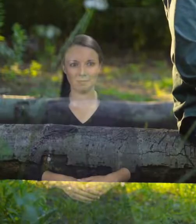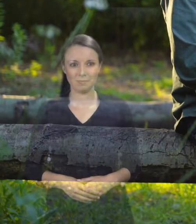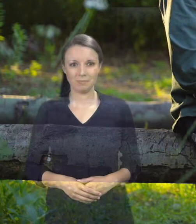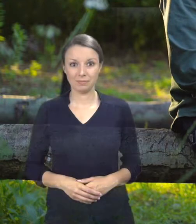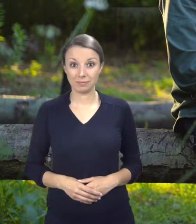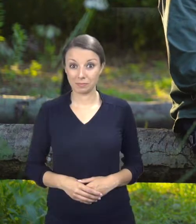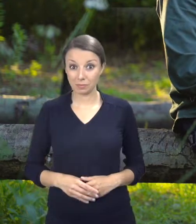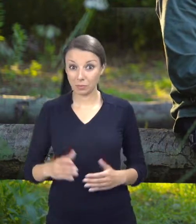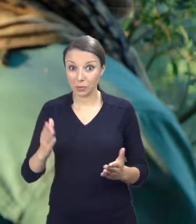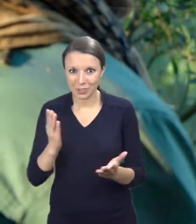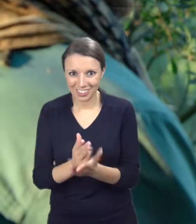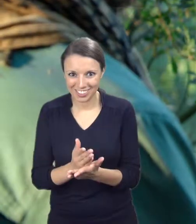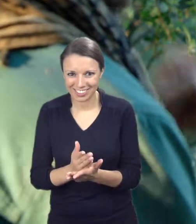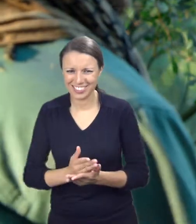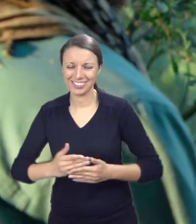Jedziemy?